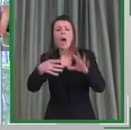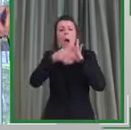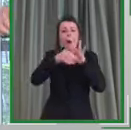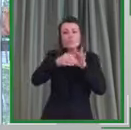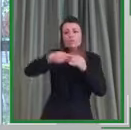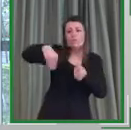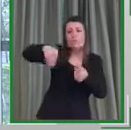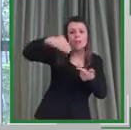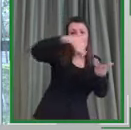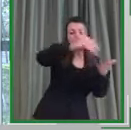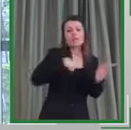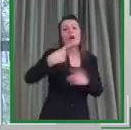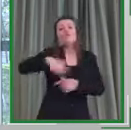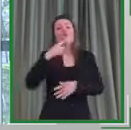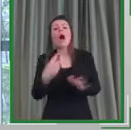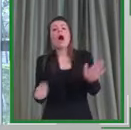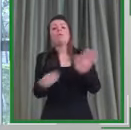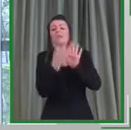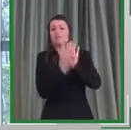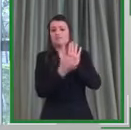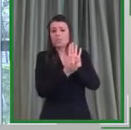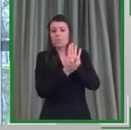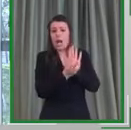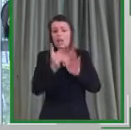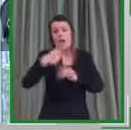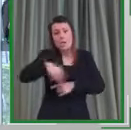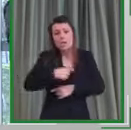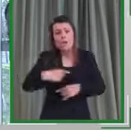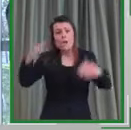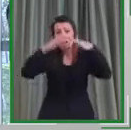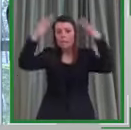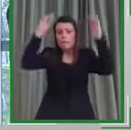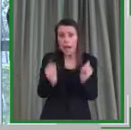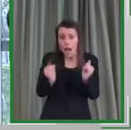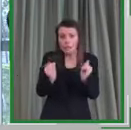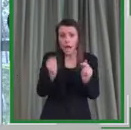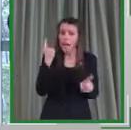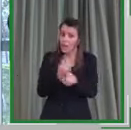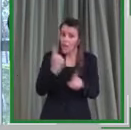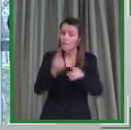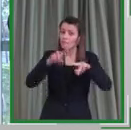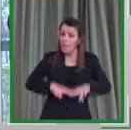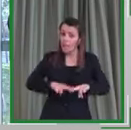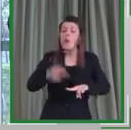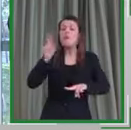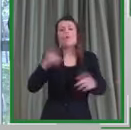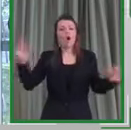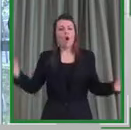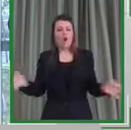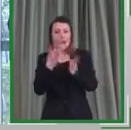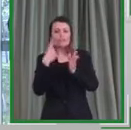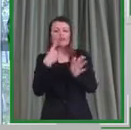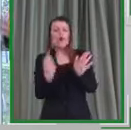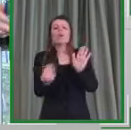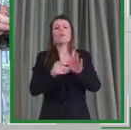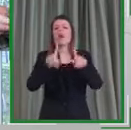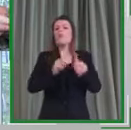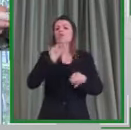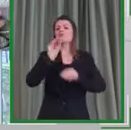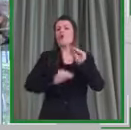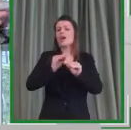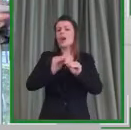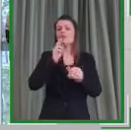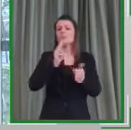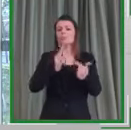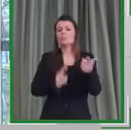applicazione restiamo in casa e già che siamo in casa compiliamo questo questionario ricordiamolo una volta al giorno non più di una volta al giorno